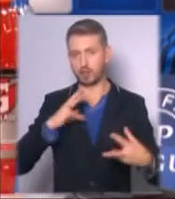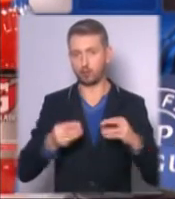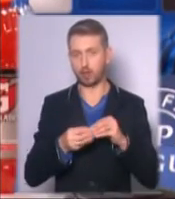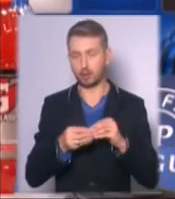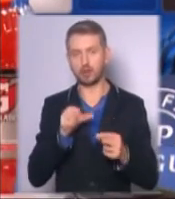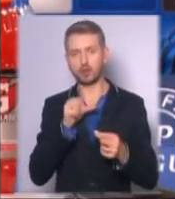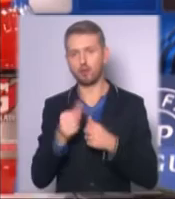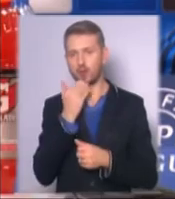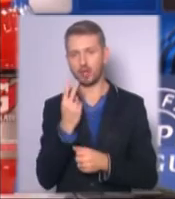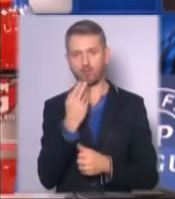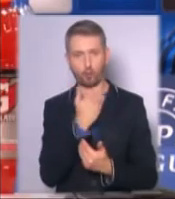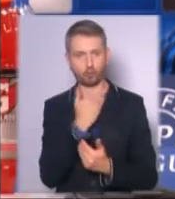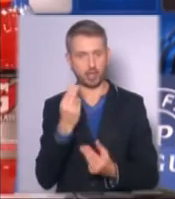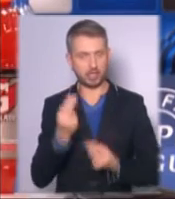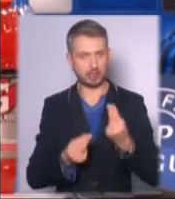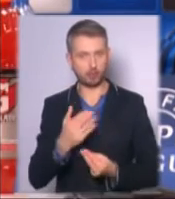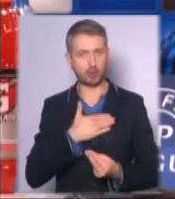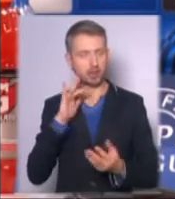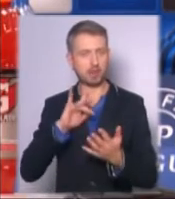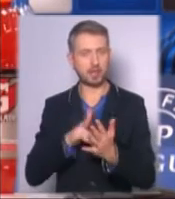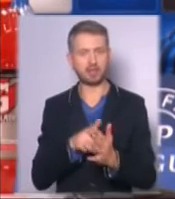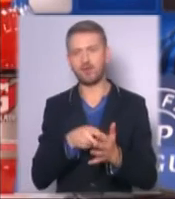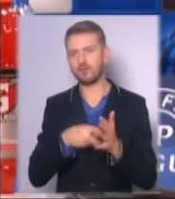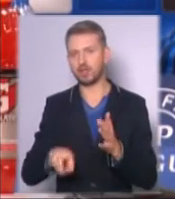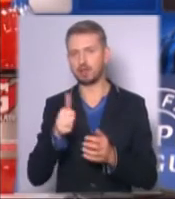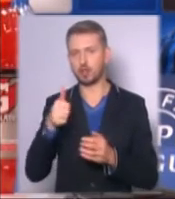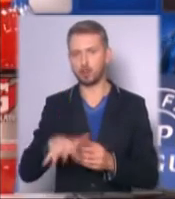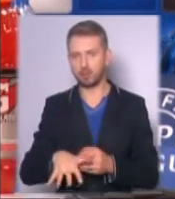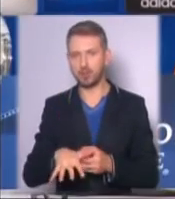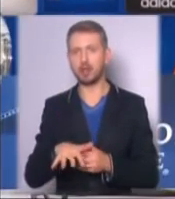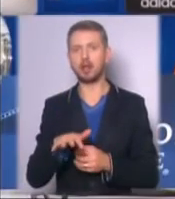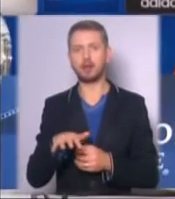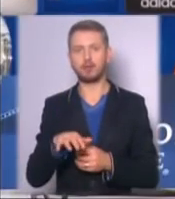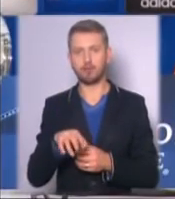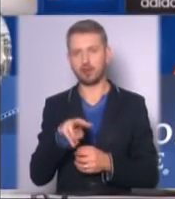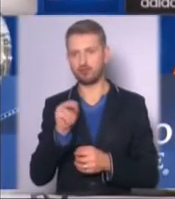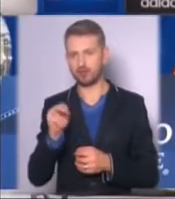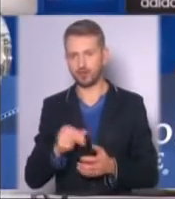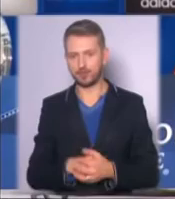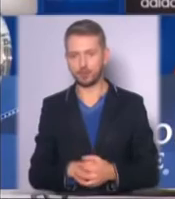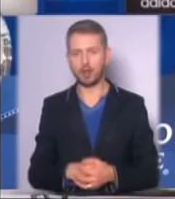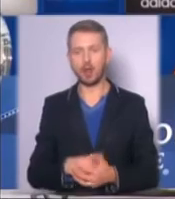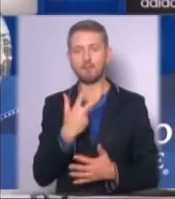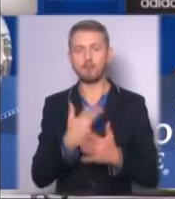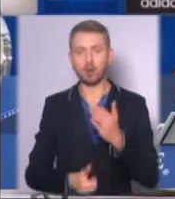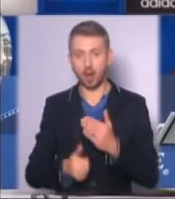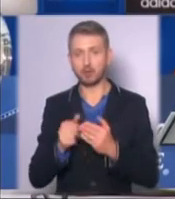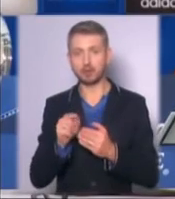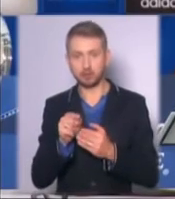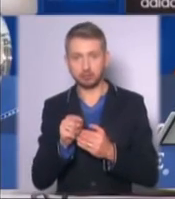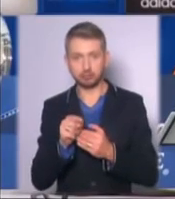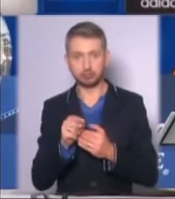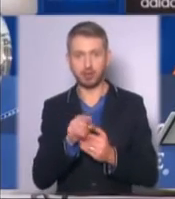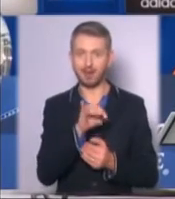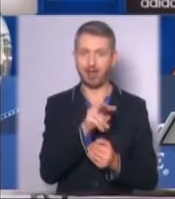винятком 2 останніх ігор. Наша мета – вийти з першого місця у Лізі чемпіонів. Поразка в Ель-Класіко завдала удару іміджу